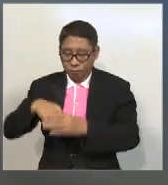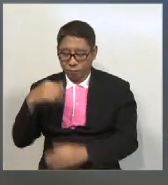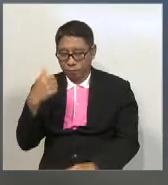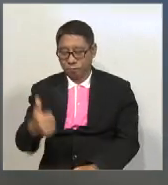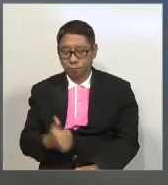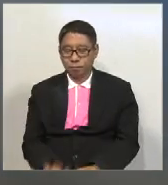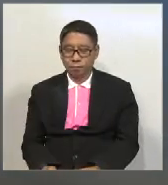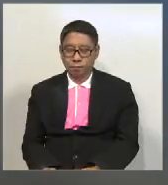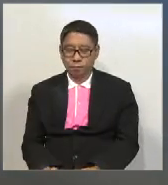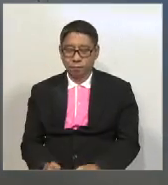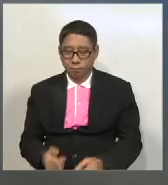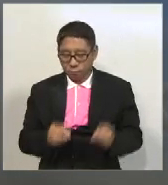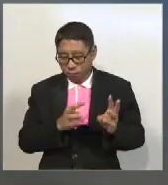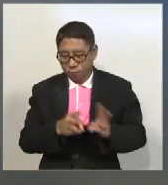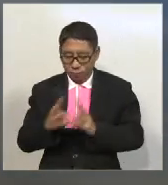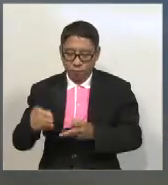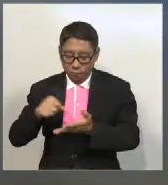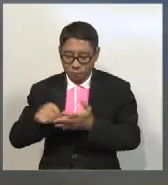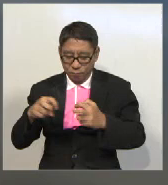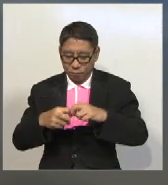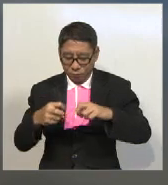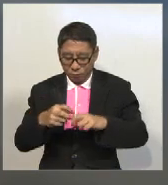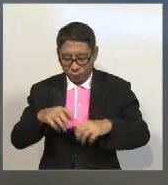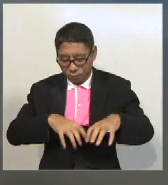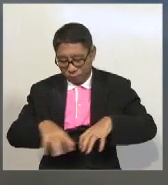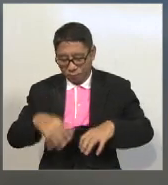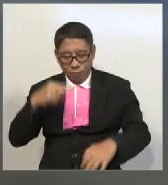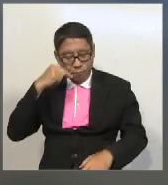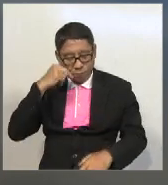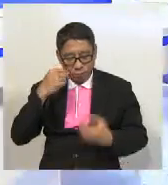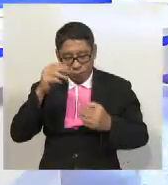ยนะคะอันนี้ก็เป็นอีกหนึ่งแนวทางการบริหารจัดการน้ำในช่วงน้ำหลากค่ะ